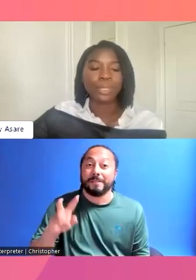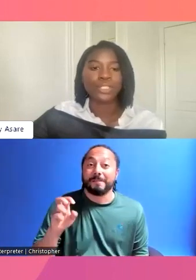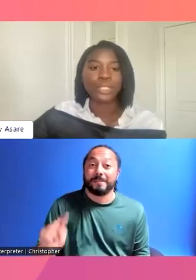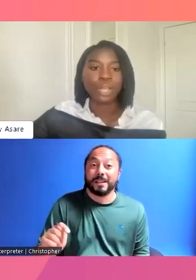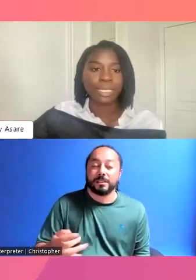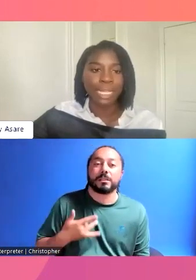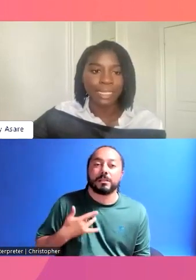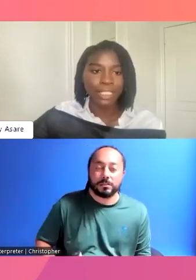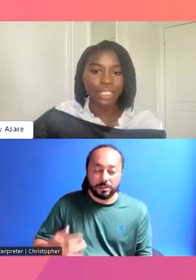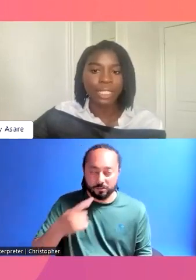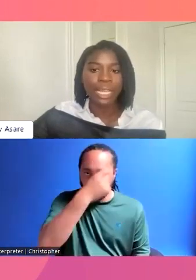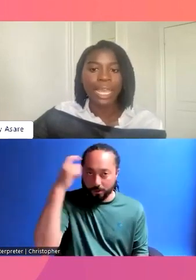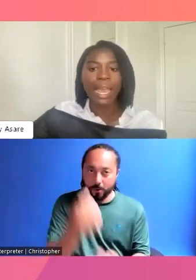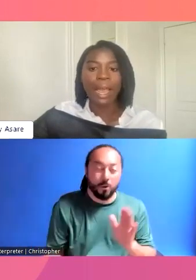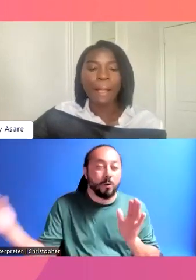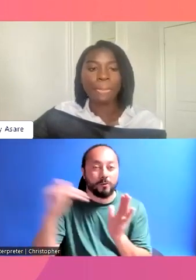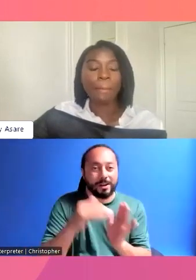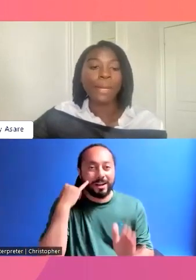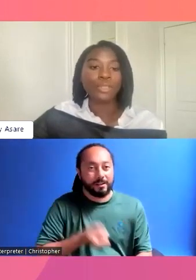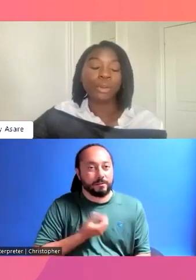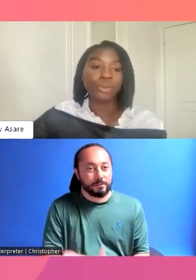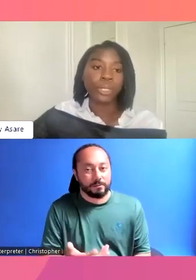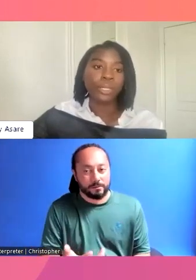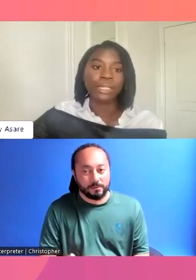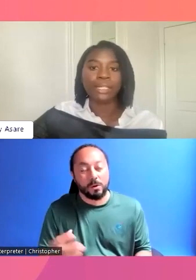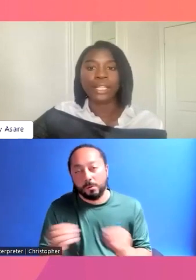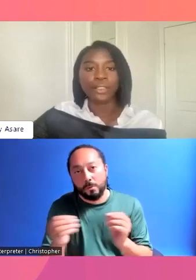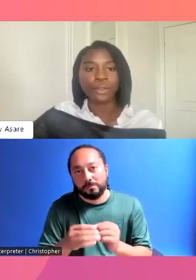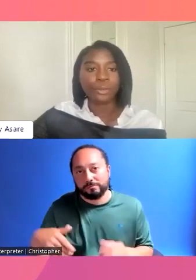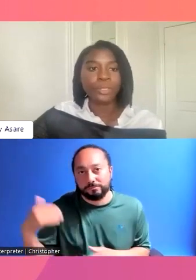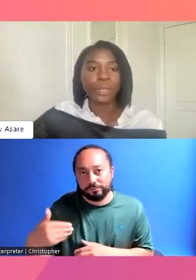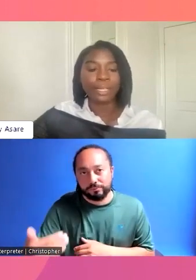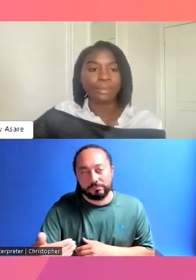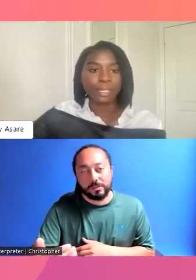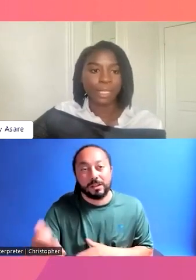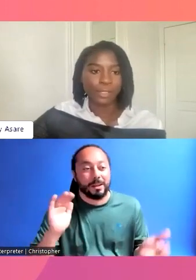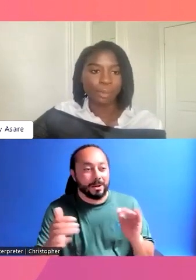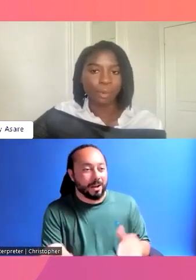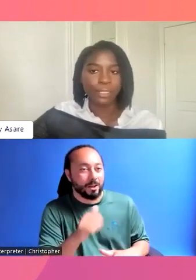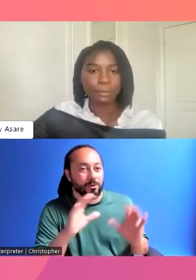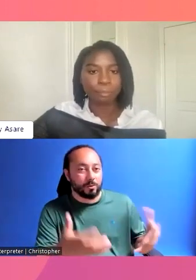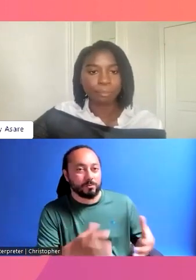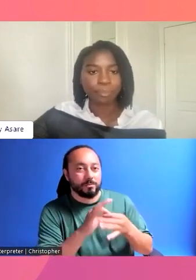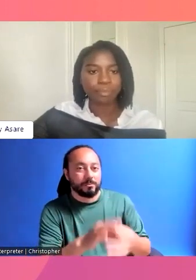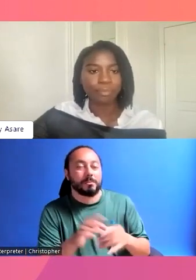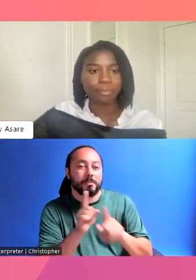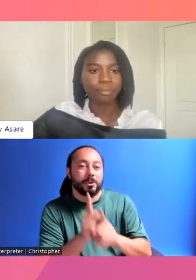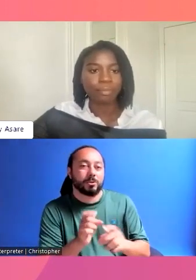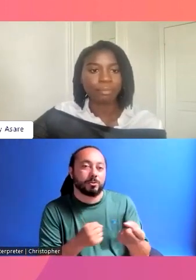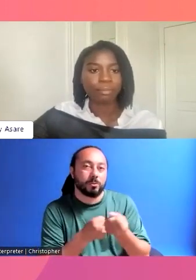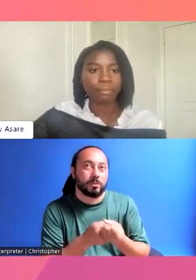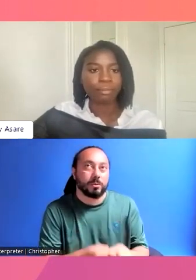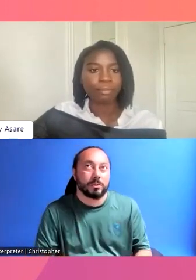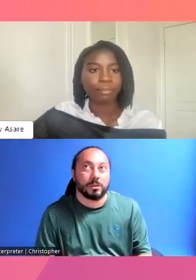suicide, de blessures, de calamités. Et donc, ces personnes ont vécu et on note que ces personnes